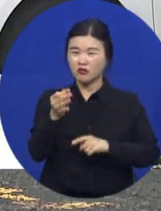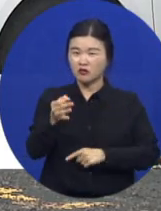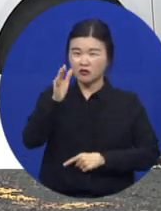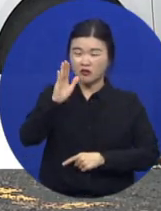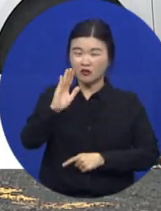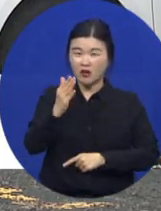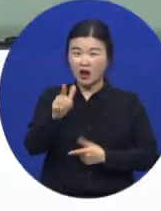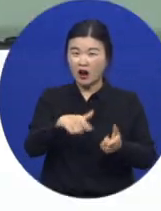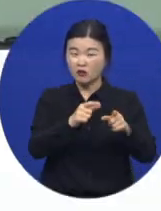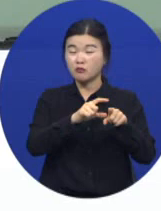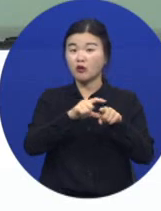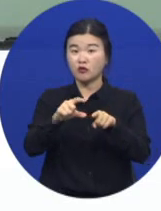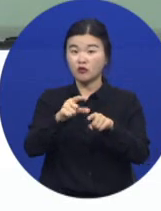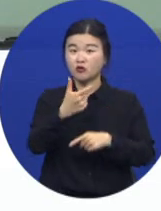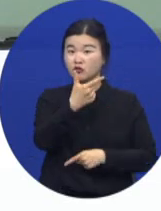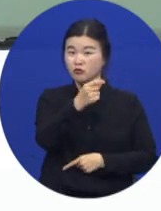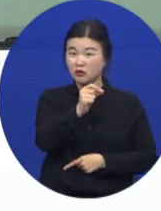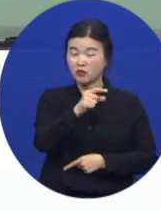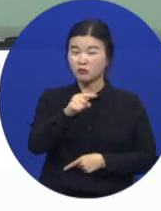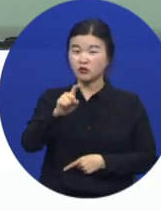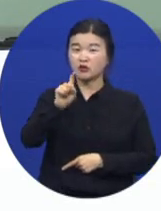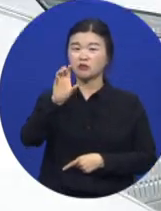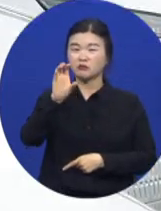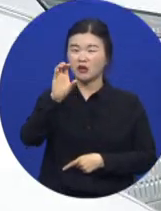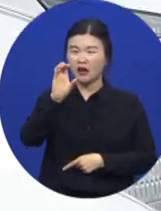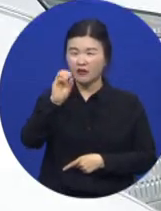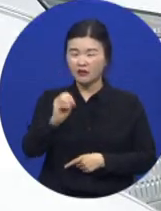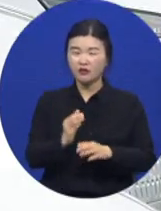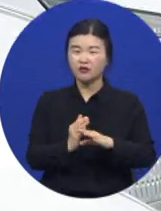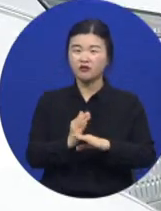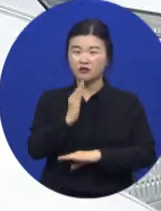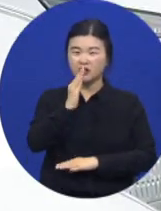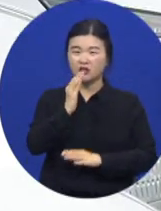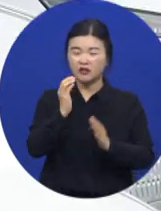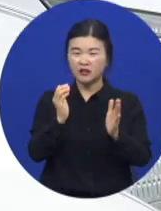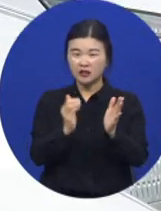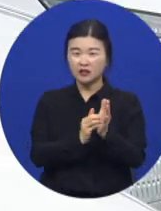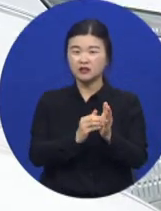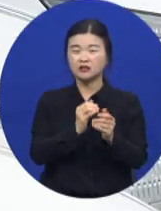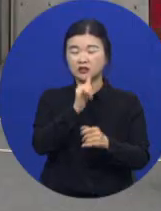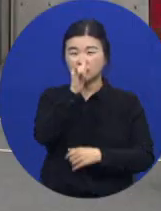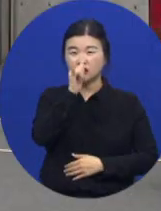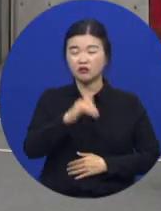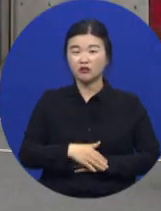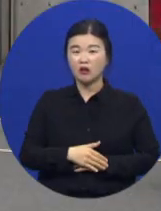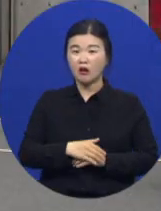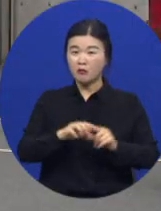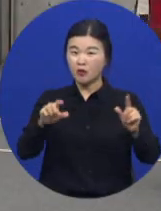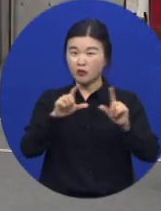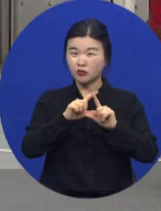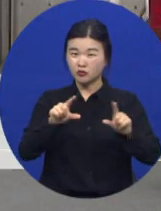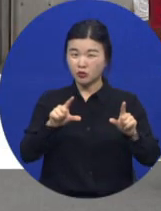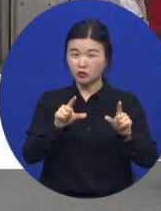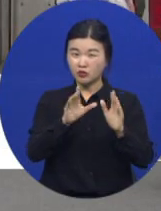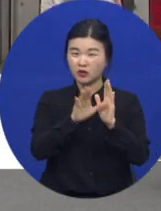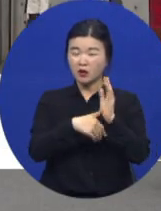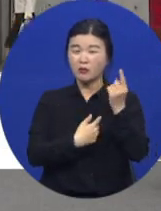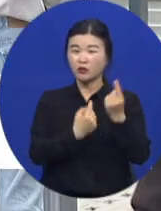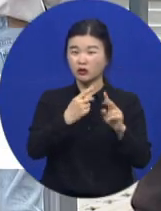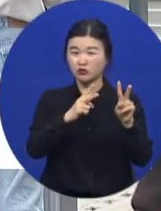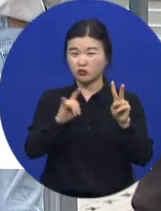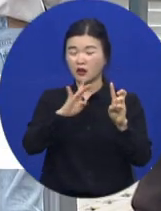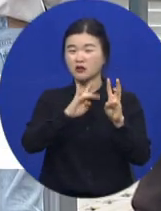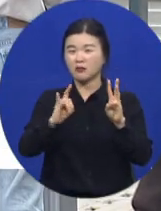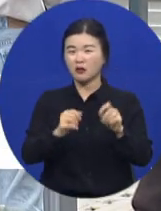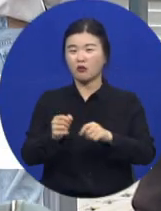승용차의 하루 이용료는 적게는 6만 원에서 많게는 10만 원이 넘기도 합니다. 평소 비수기보다 두세 배나